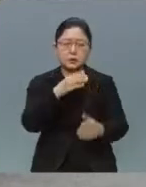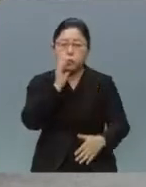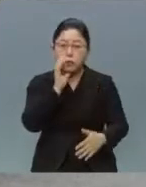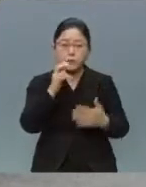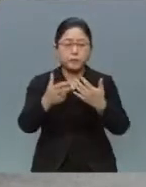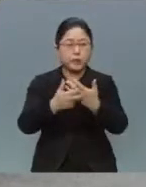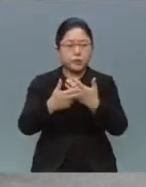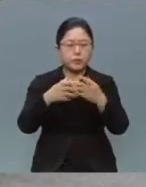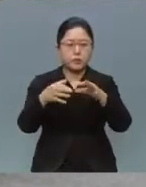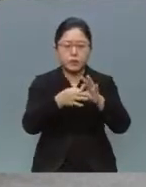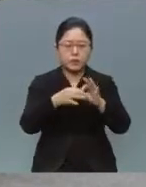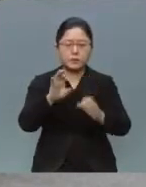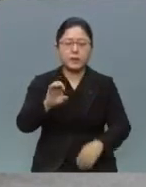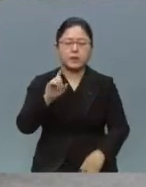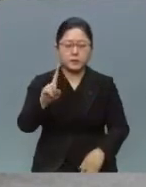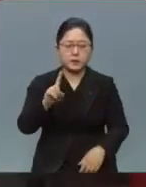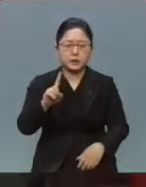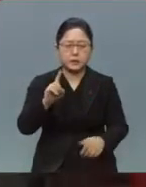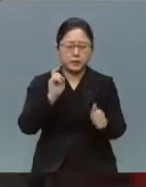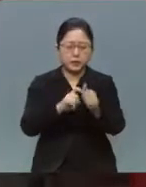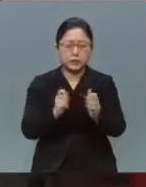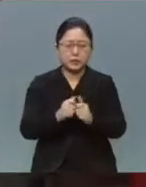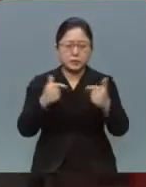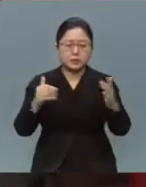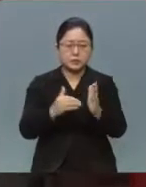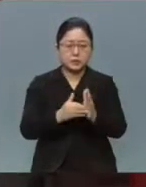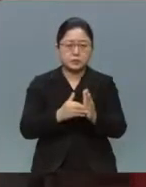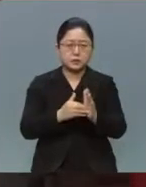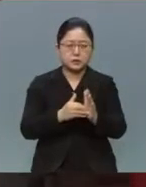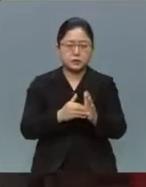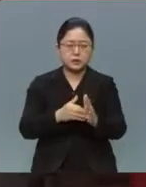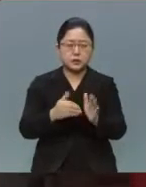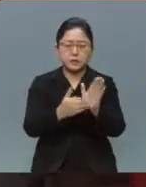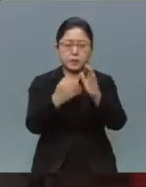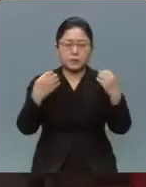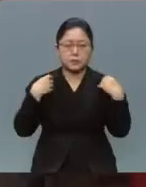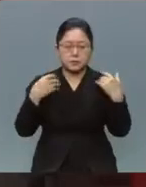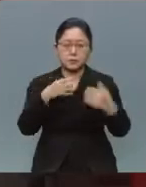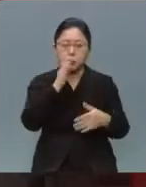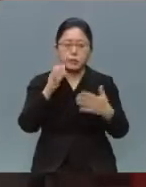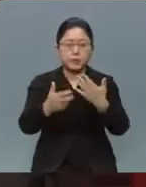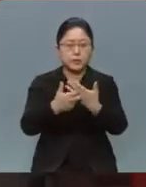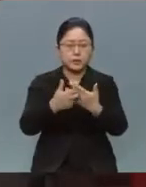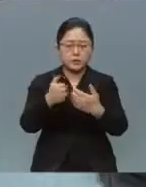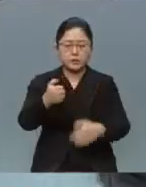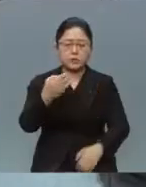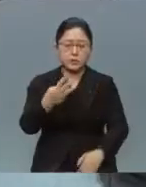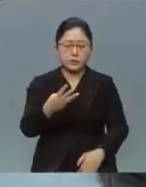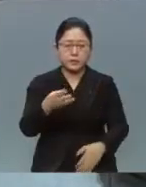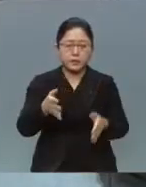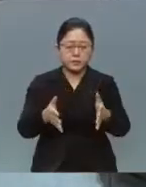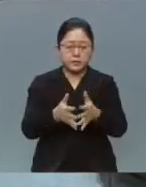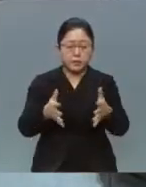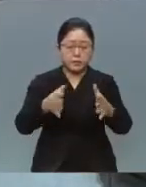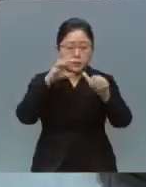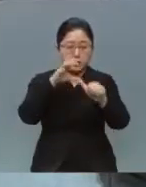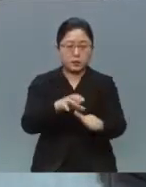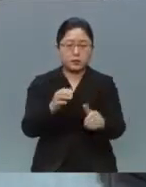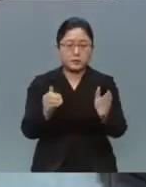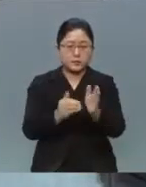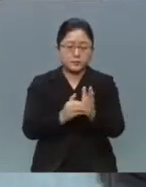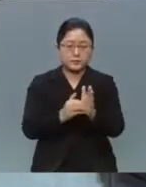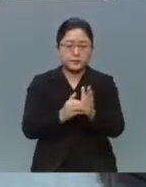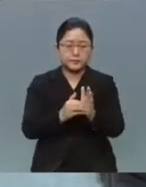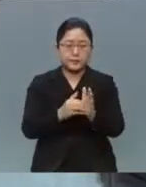관련 환자가 모두 41명으로 늘었습니다. 앞서 방역 당국은 이 요양원에 대해 53명을 동일 집단 격리를